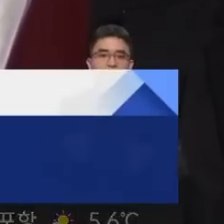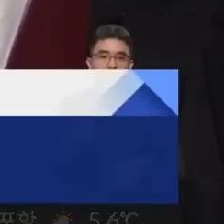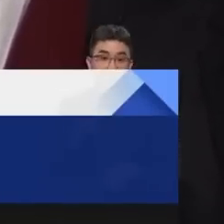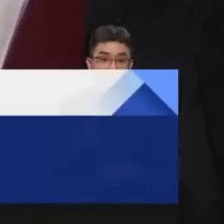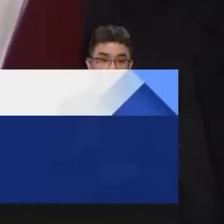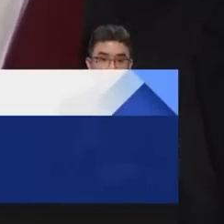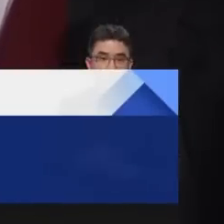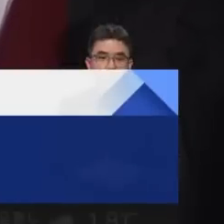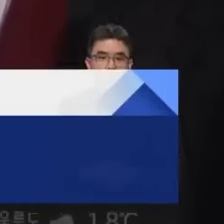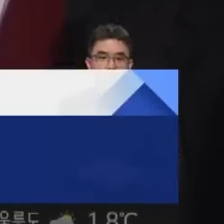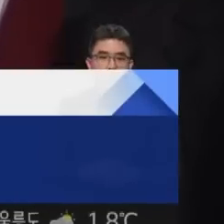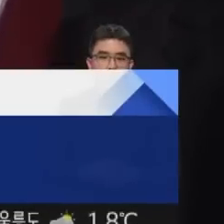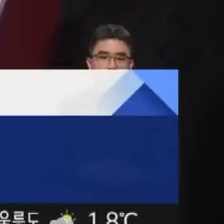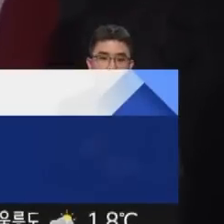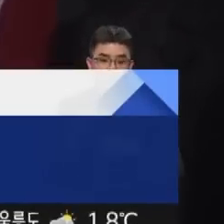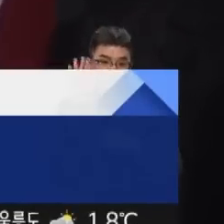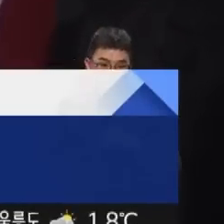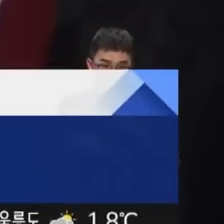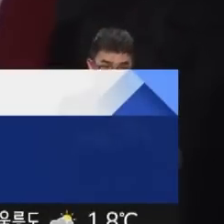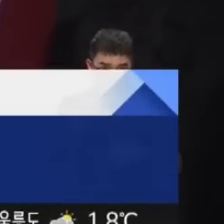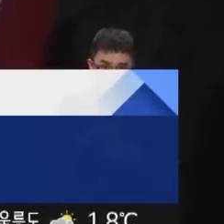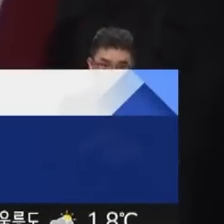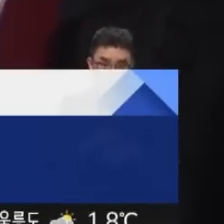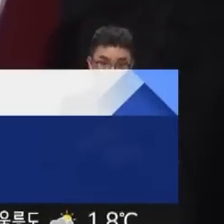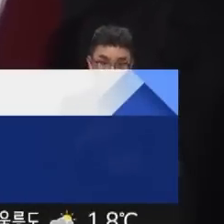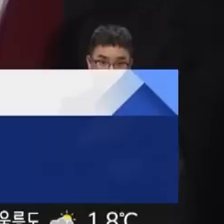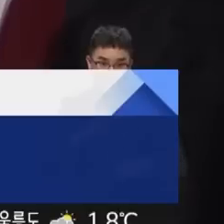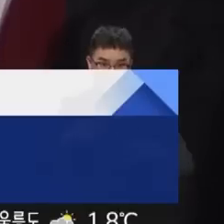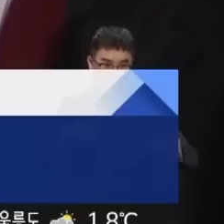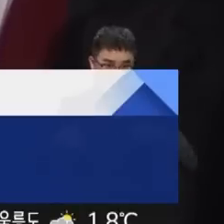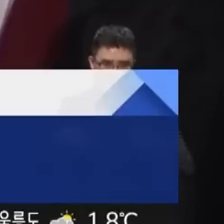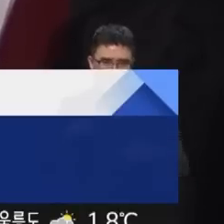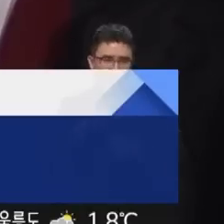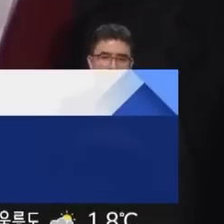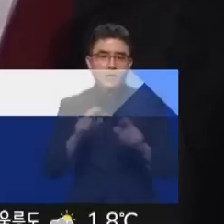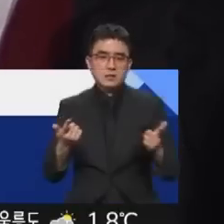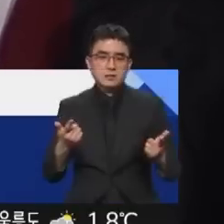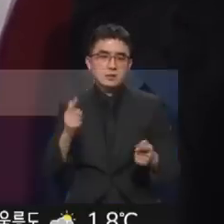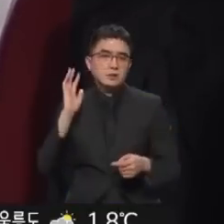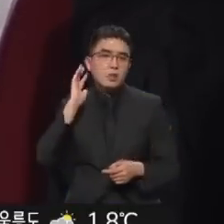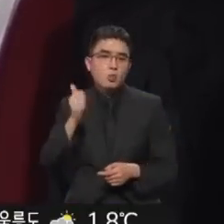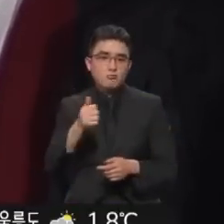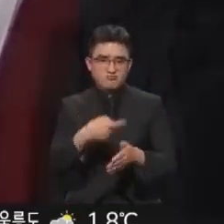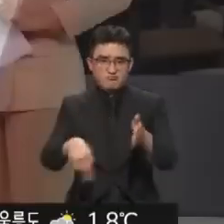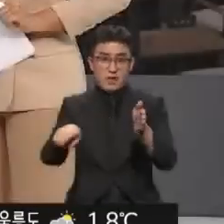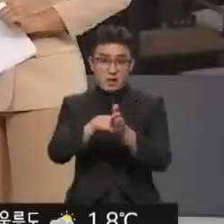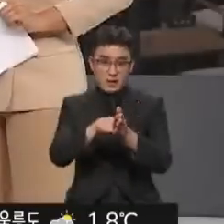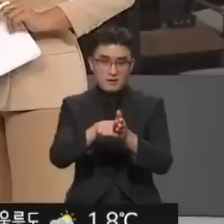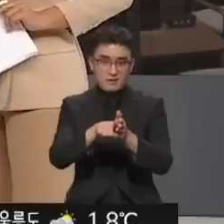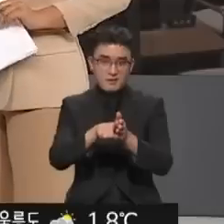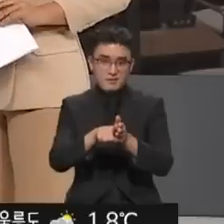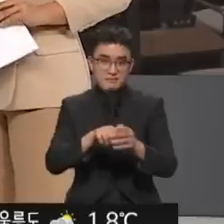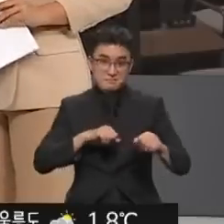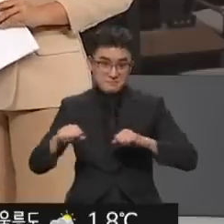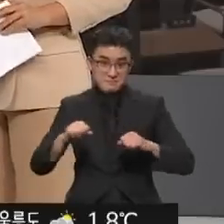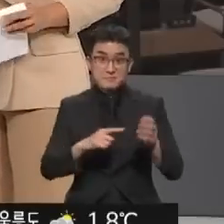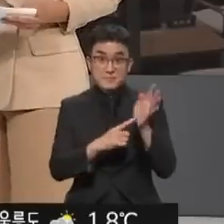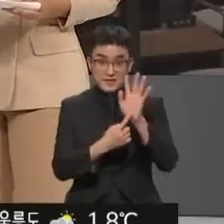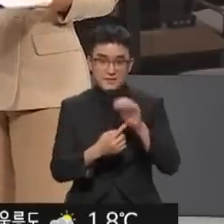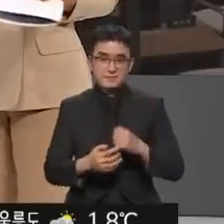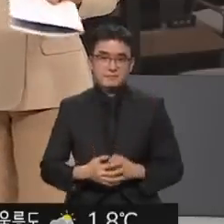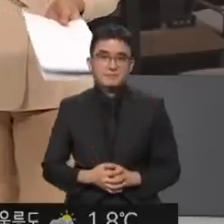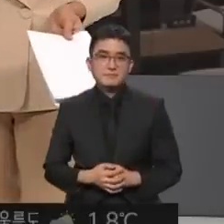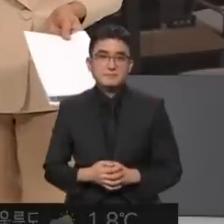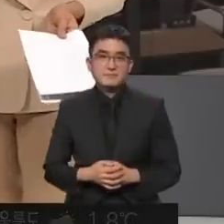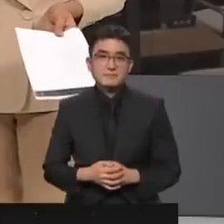정치를 하겠습니까? 오로지 그 사심 없이 윤석열 대통령의 성공을 위해서 최선을 다하겠다. 네, 김 의원은 장 의원의 결심은